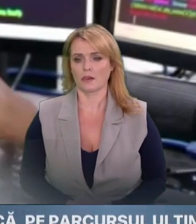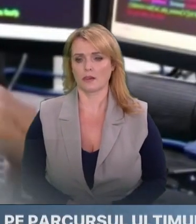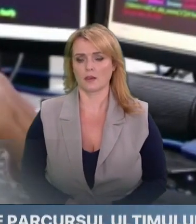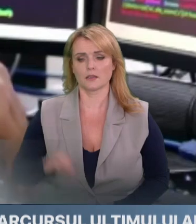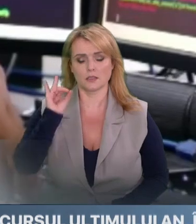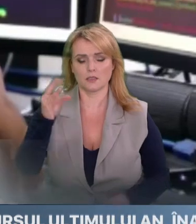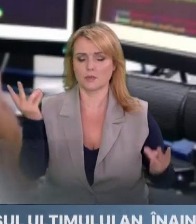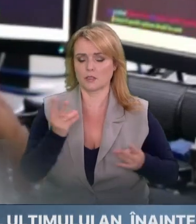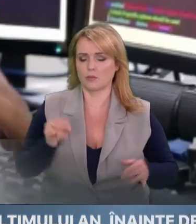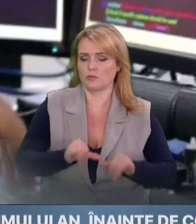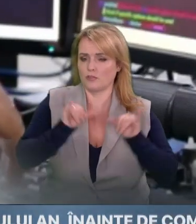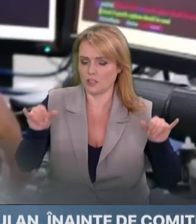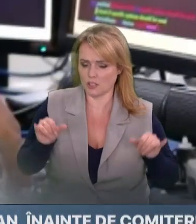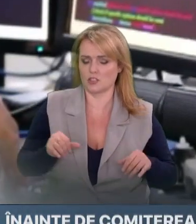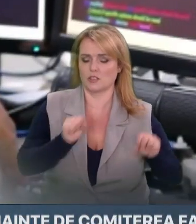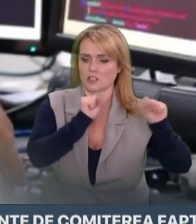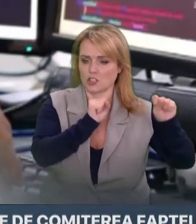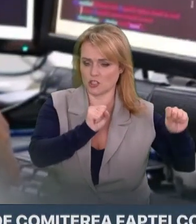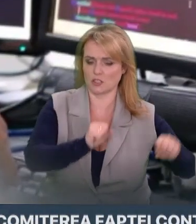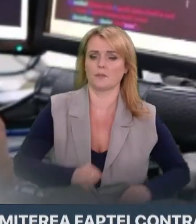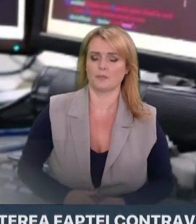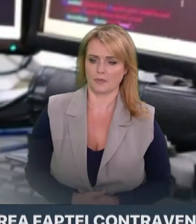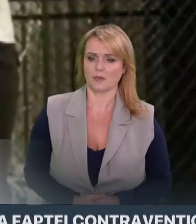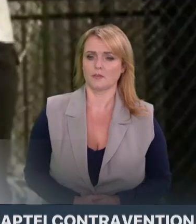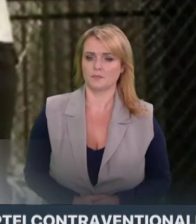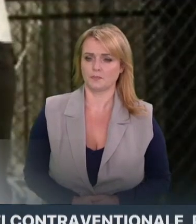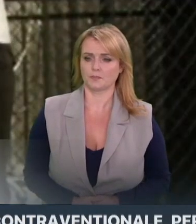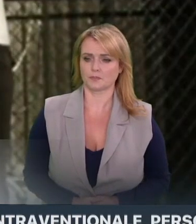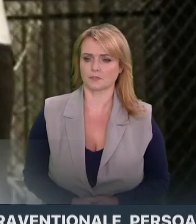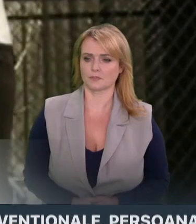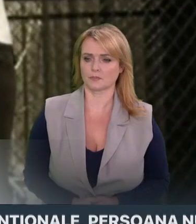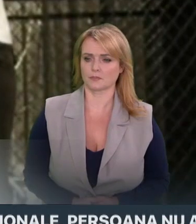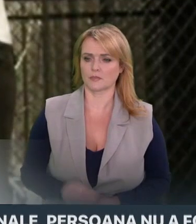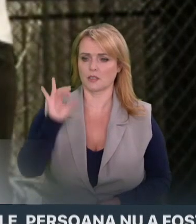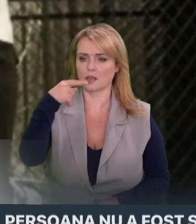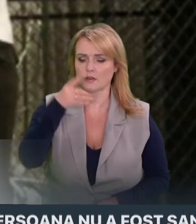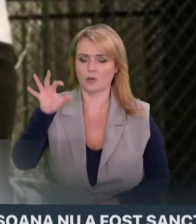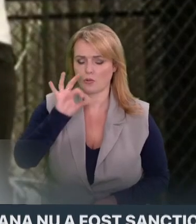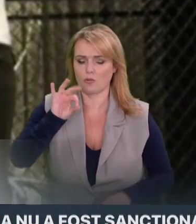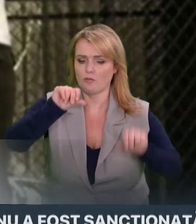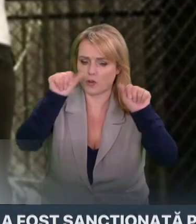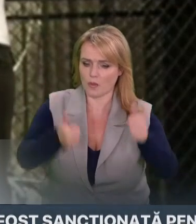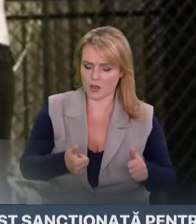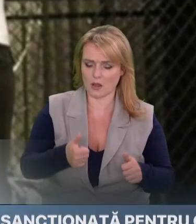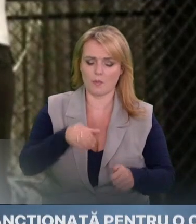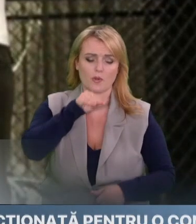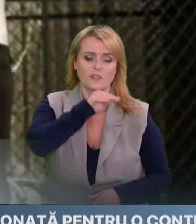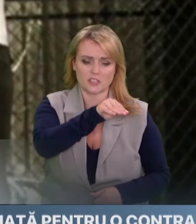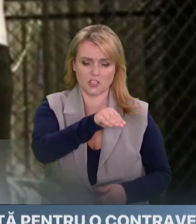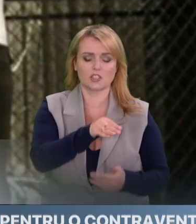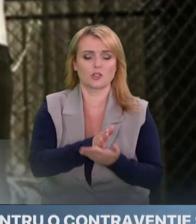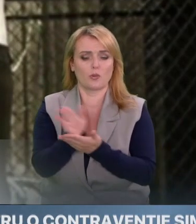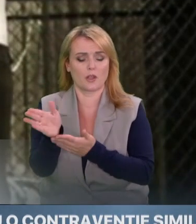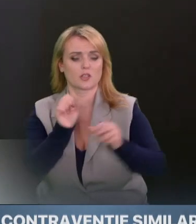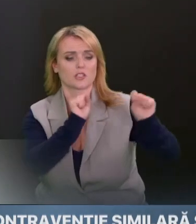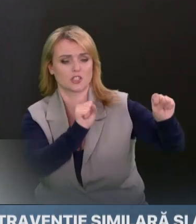sporim cultura securității cibernetice în rândul populației și vorbim și despre formarea profesioniștilor în domeniul securității